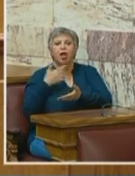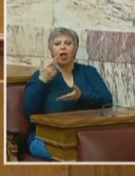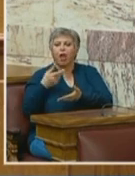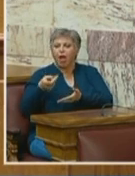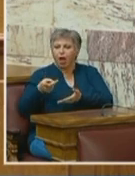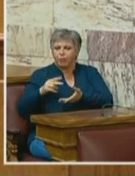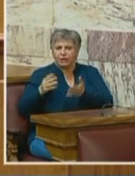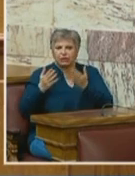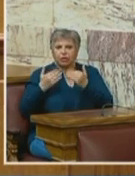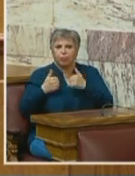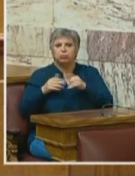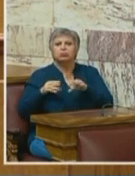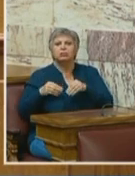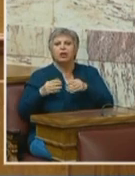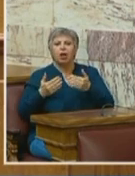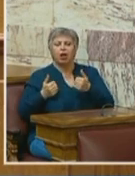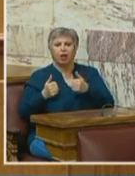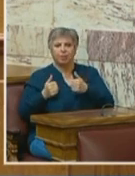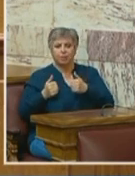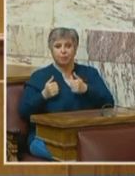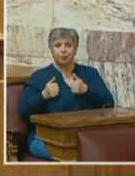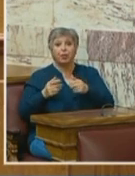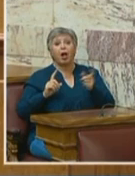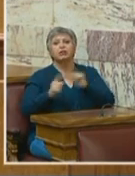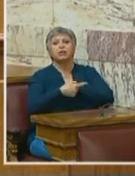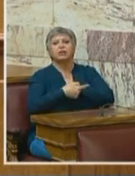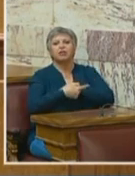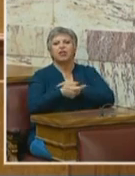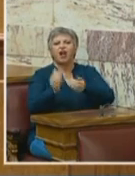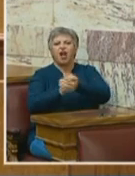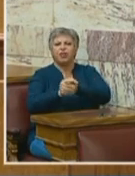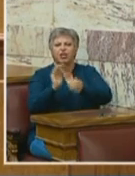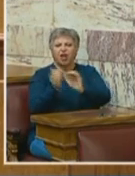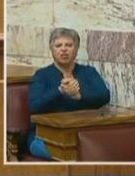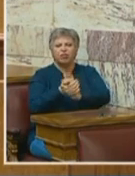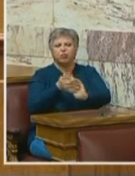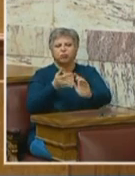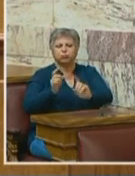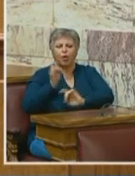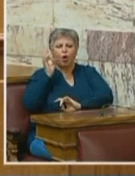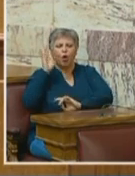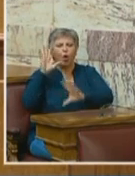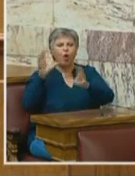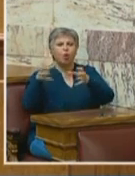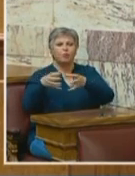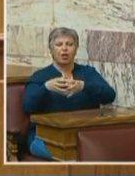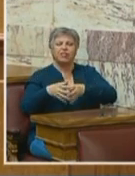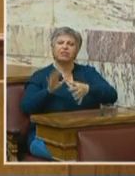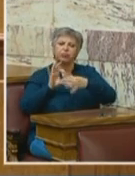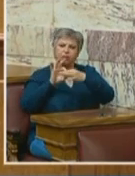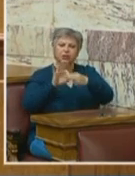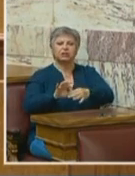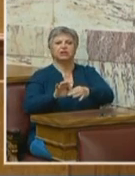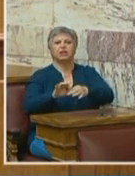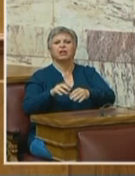Αντίθετα, οι άθλιες συμμορίες συνεχίζουν τη δράση τους, εκμεταλλευόμενοι